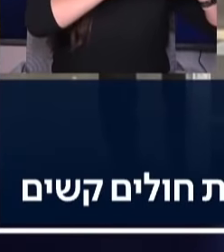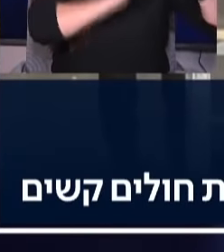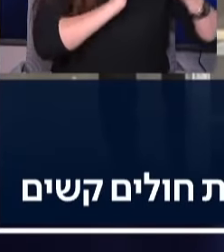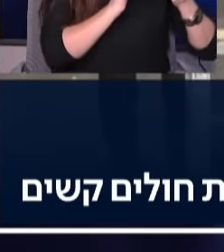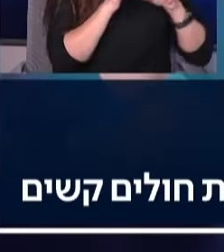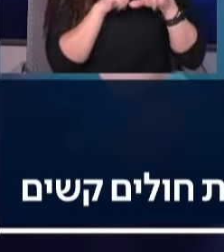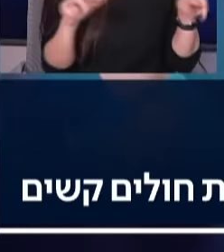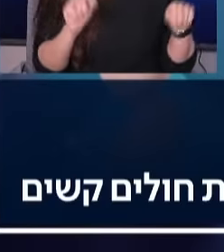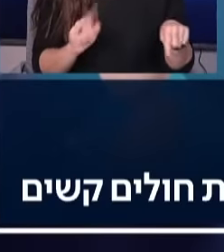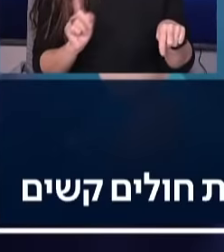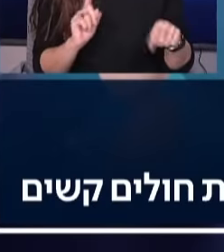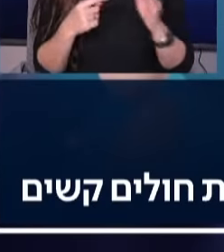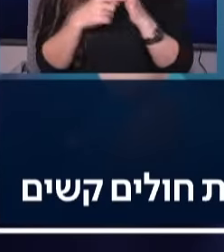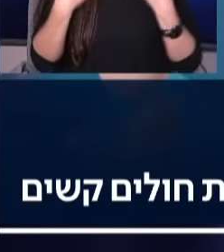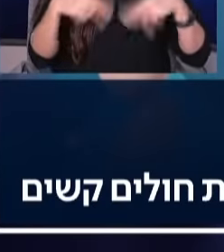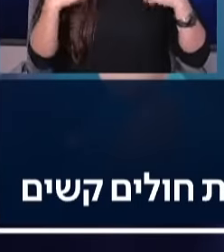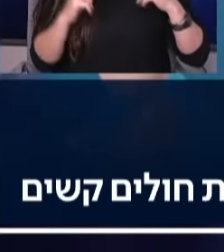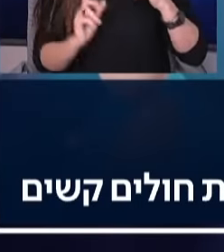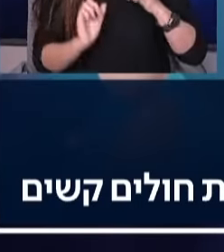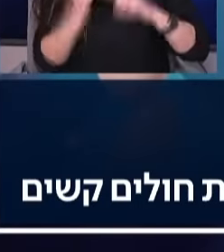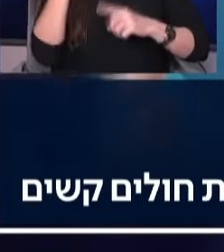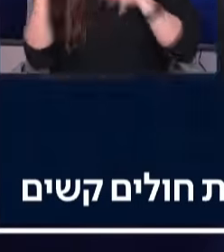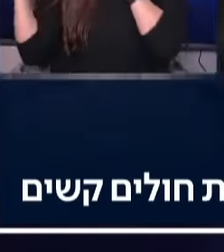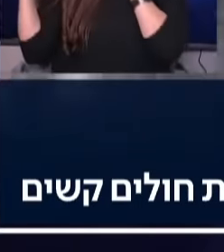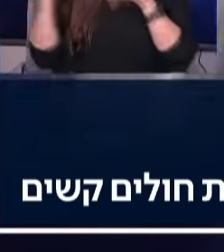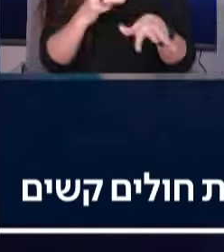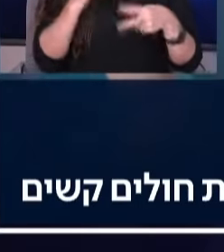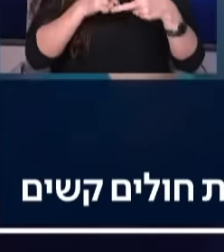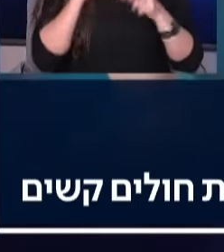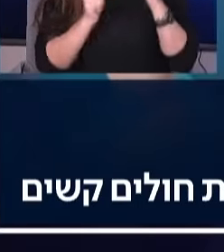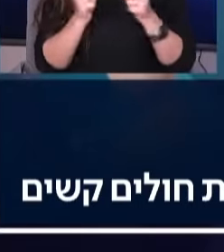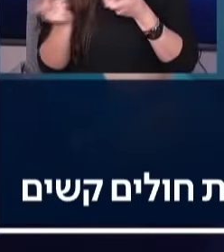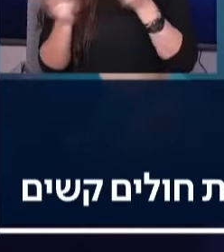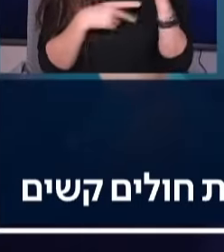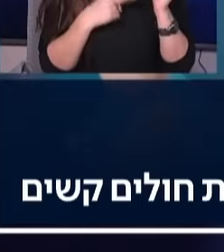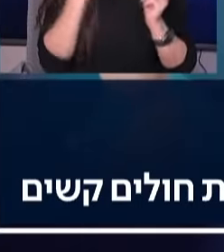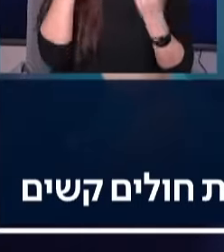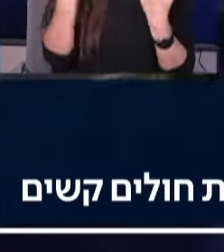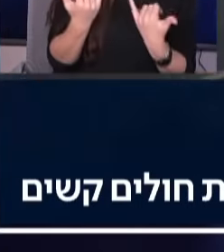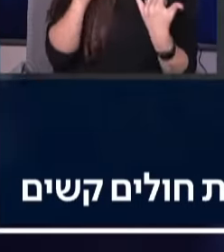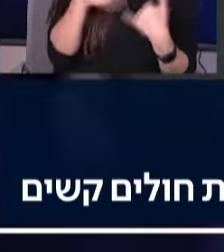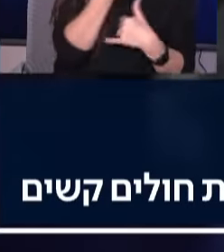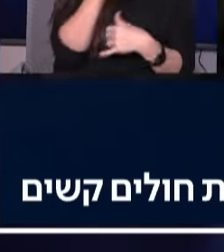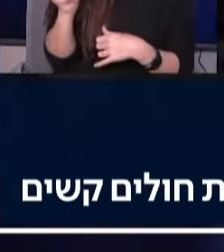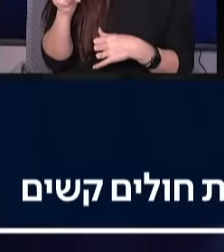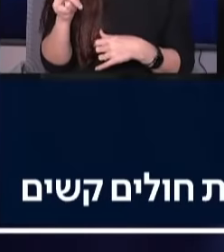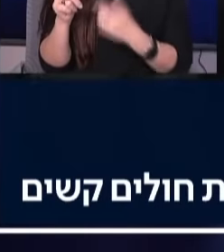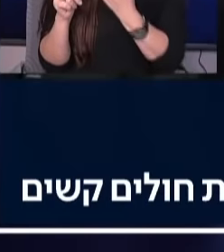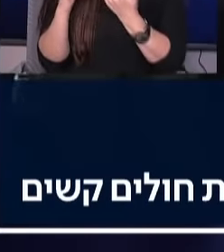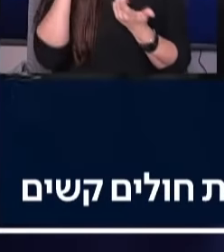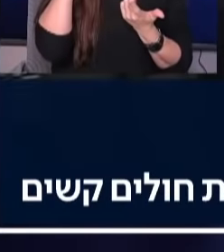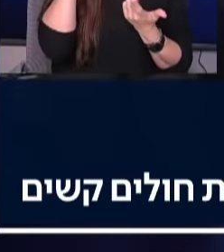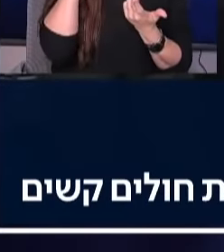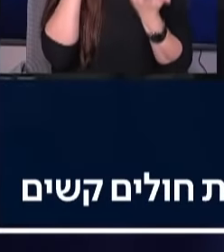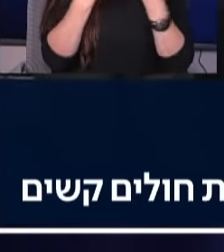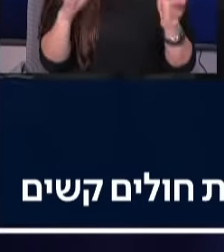יש חשש גדול מפני עלייה מסיבית בחולים הקשים בבתי החולים. אנחנו ראינו עכשיו גם בכתבה של סולימן, פותחים מחלקות